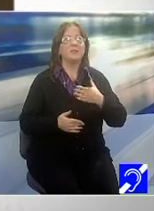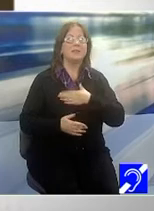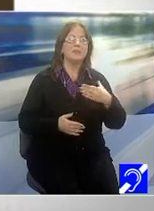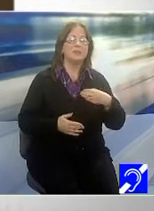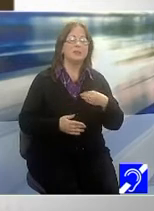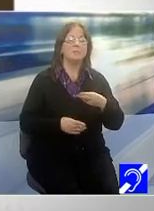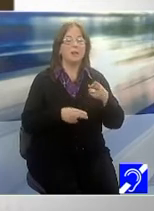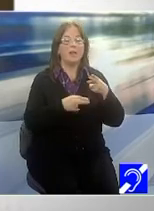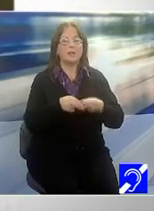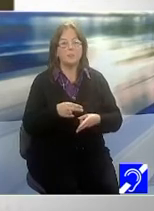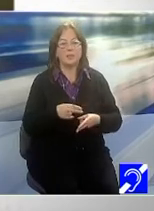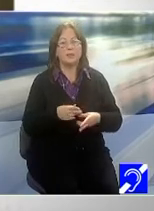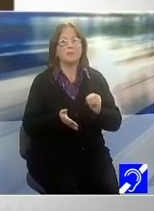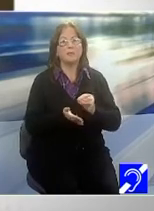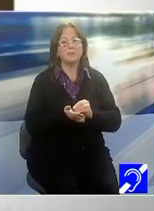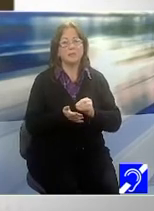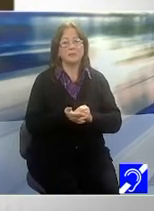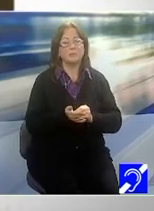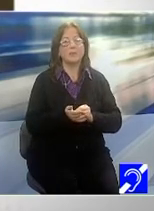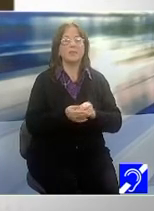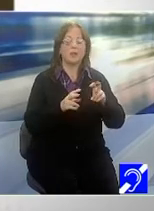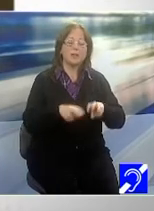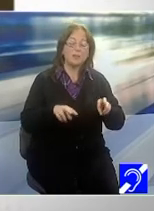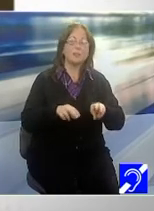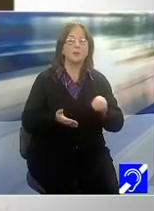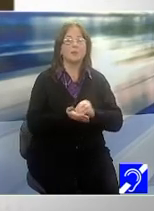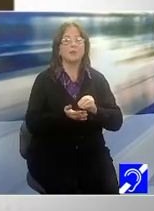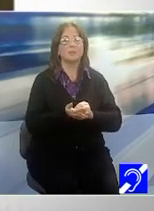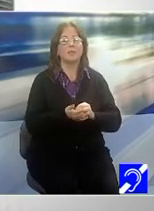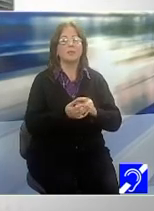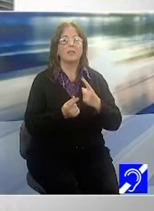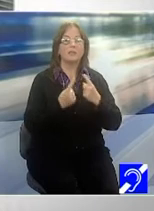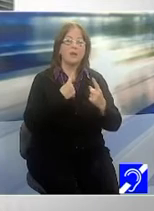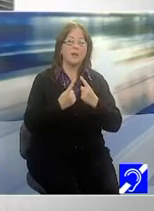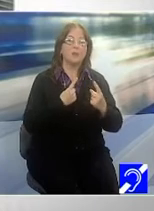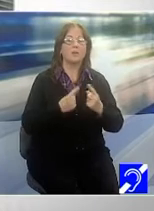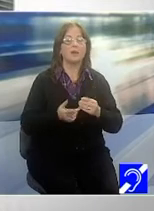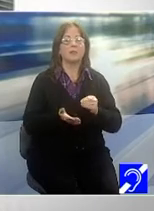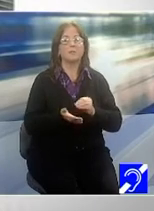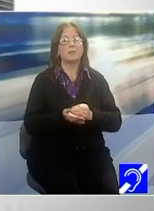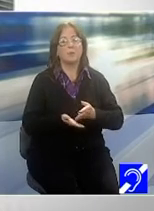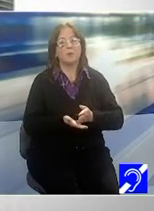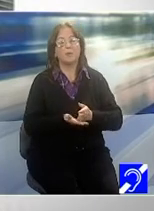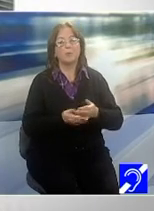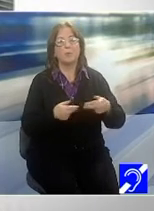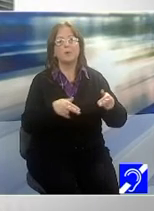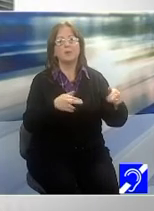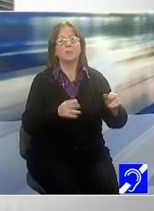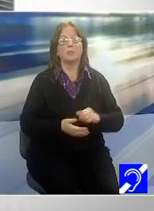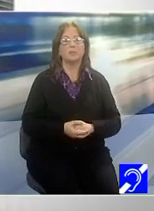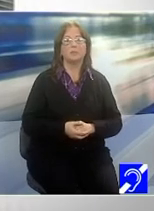răspuns. Este încă o conversație, un dialog care continuă. De când trăiți în România? De când ați venit în